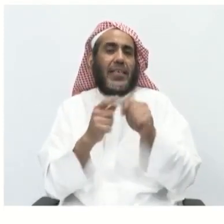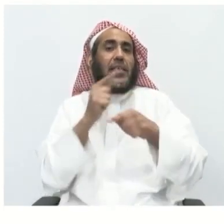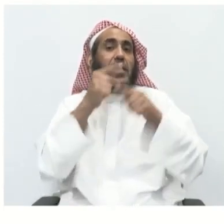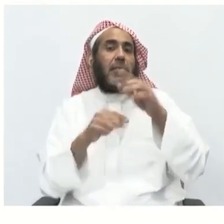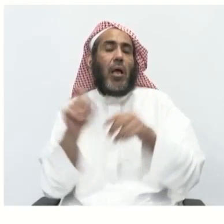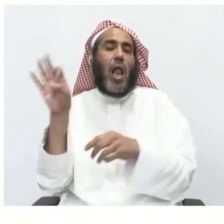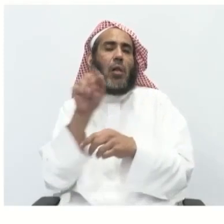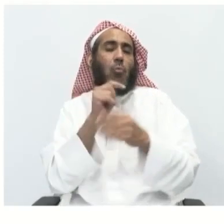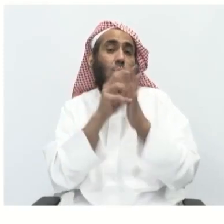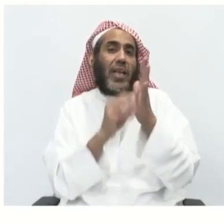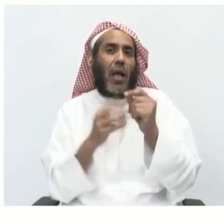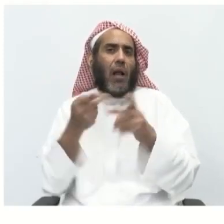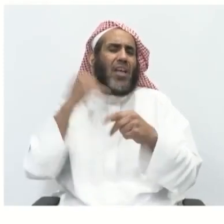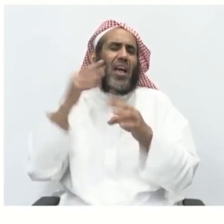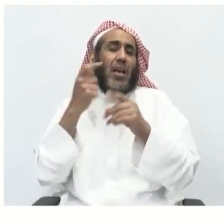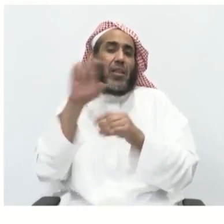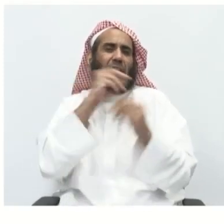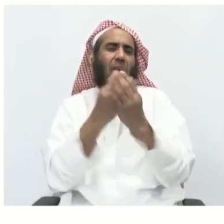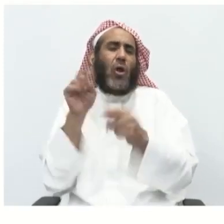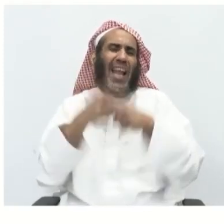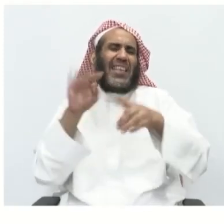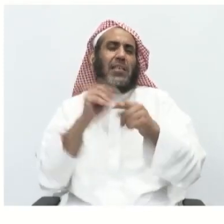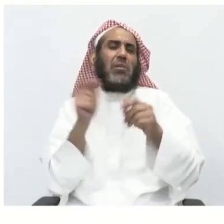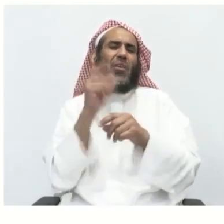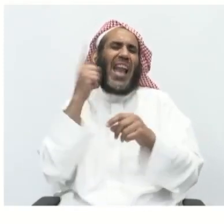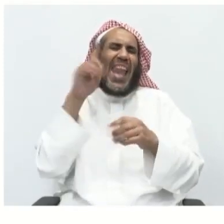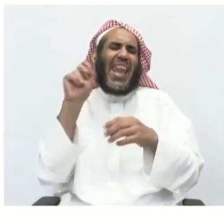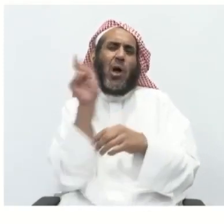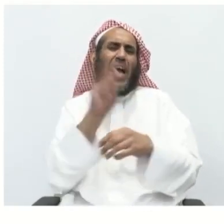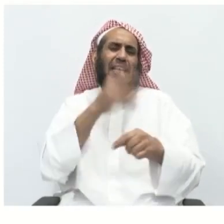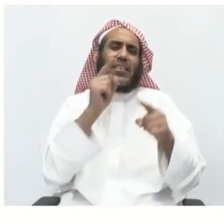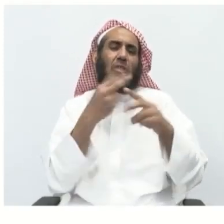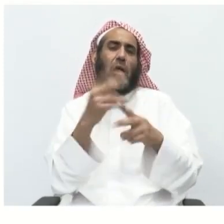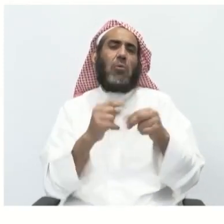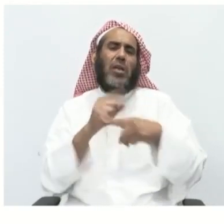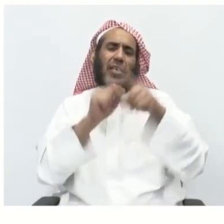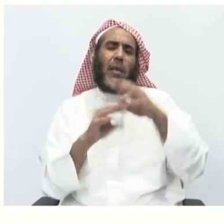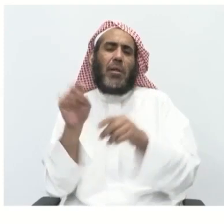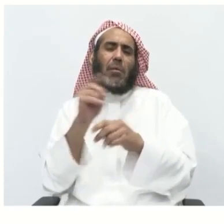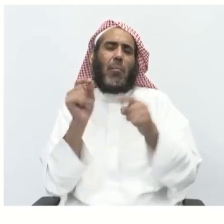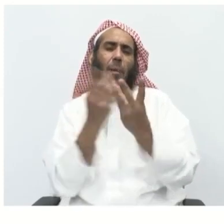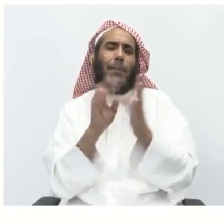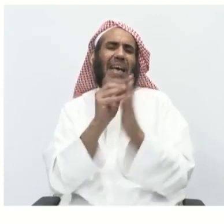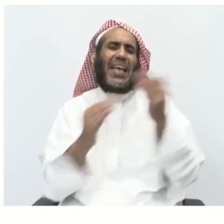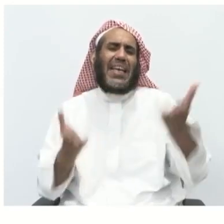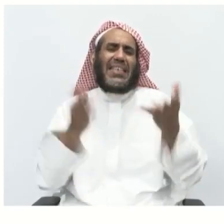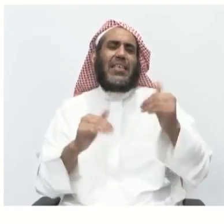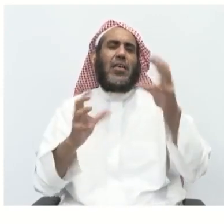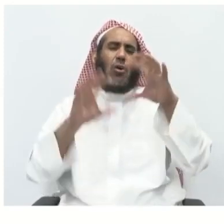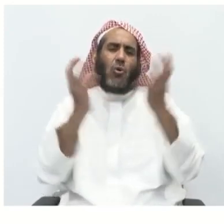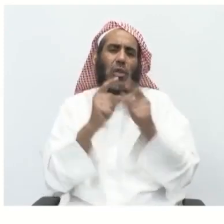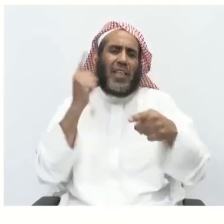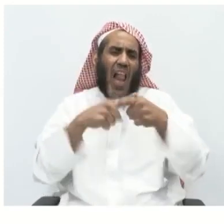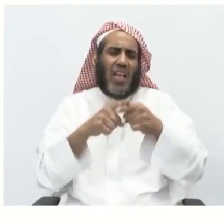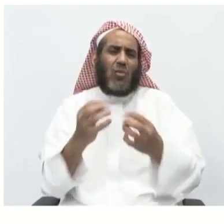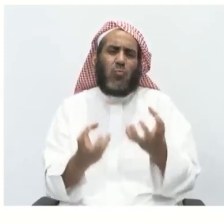الموليه الخلفيه النظريه يتفاعل الحديد مع كبريتات النحاس الثنائي ويمكنك حساب النسبه الموليه عمليا بقياس كتله الحديد